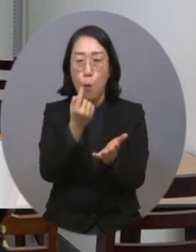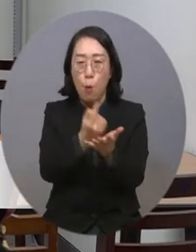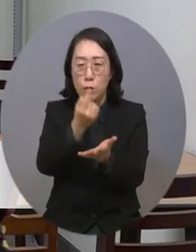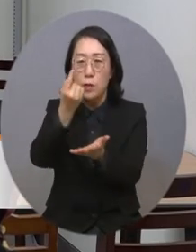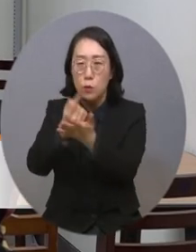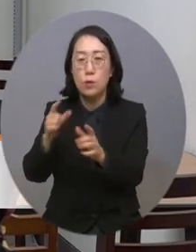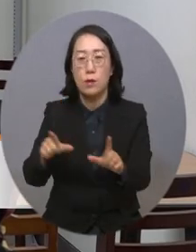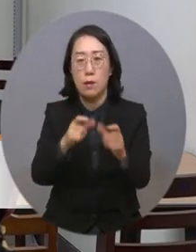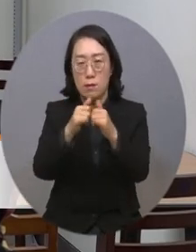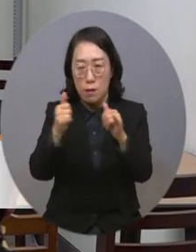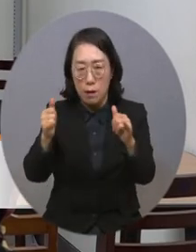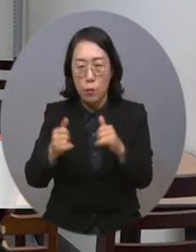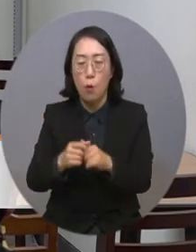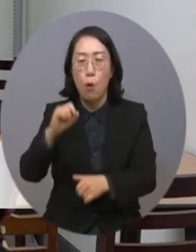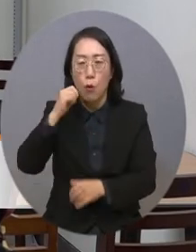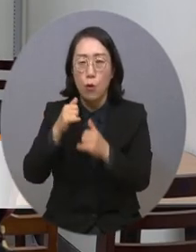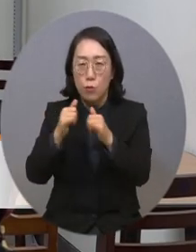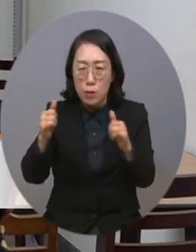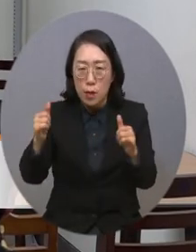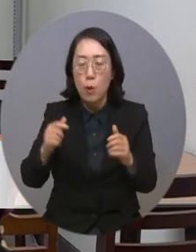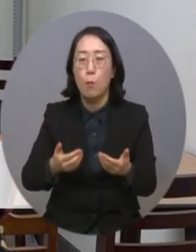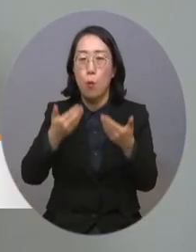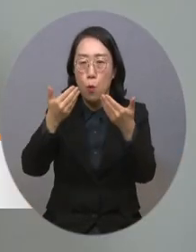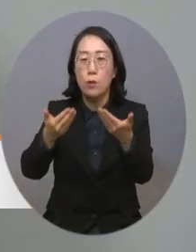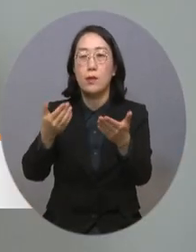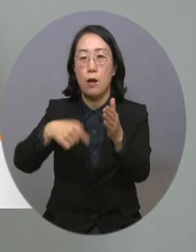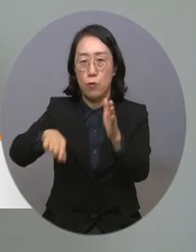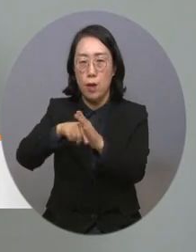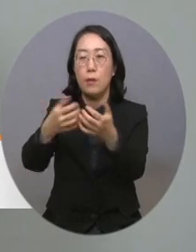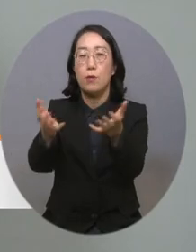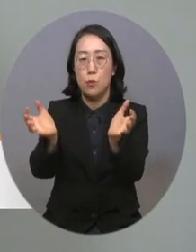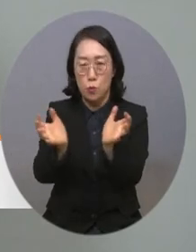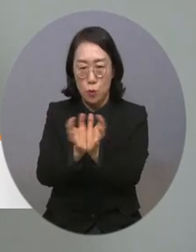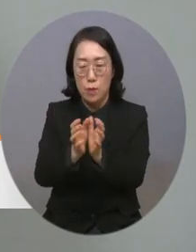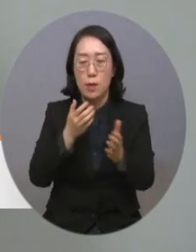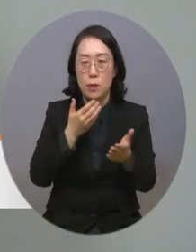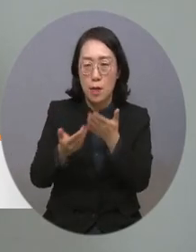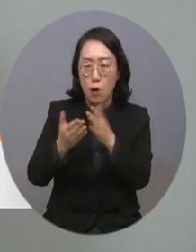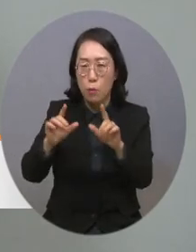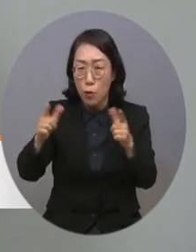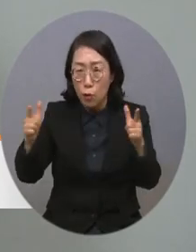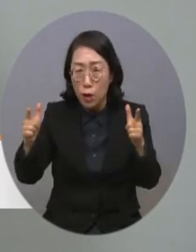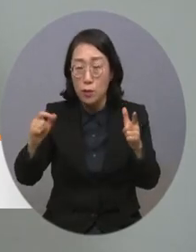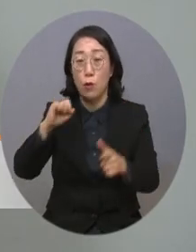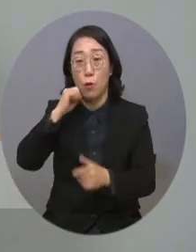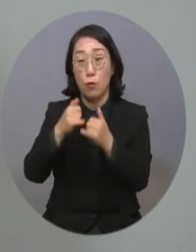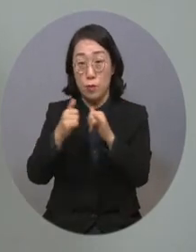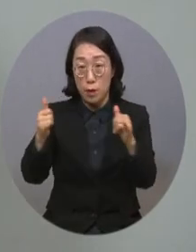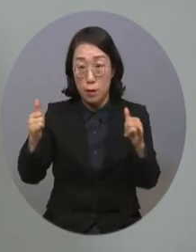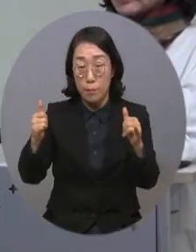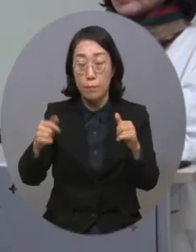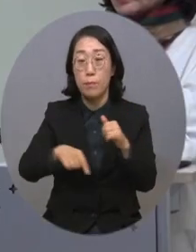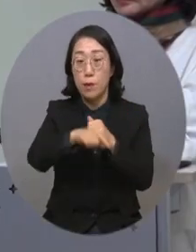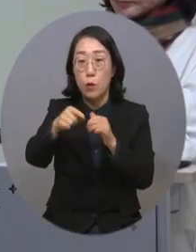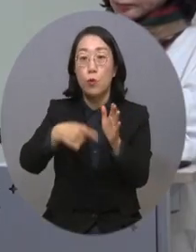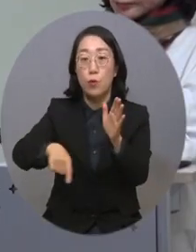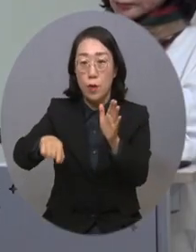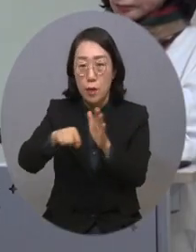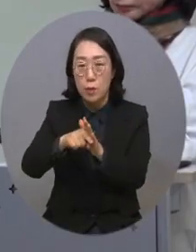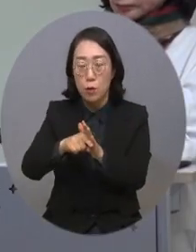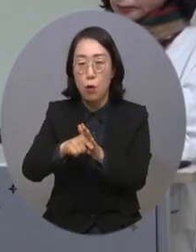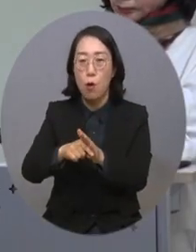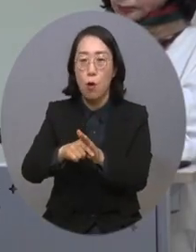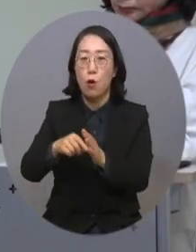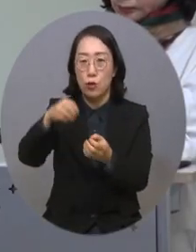등 사회 취약계층을 위한 보 사조직 단체로 다양한 체험 활동이 어려운 장애인이나 취약계층에게 전통 공연을